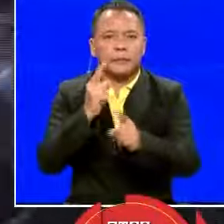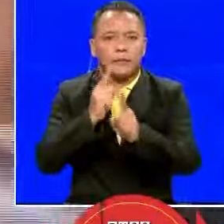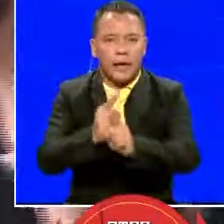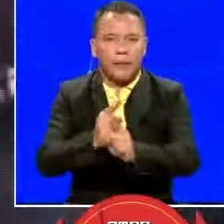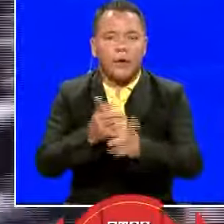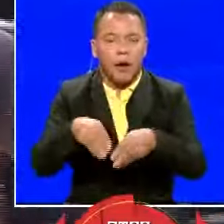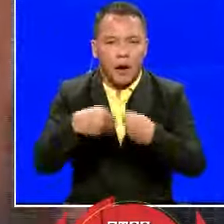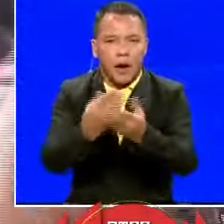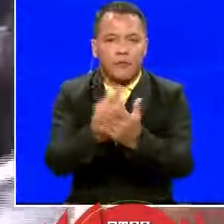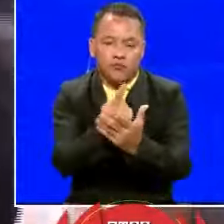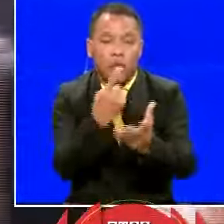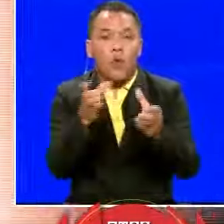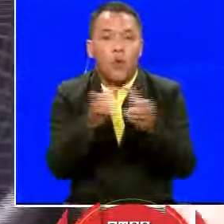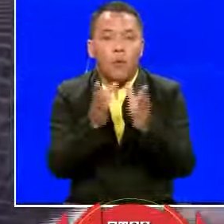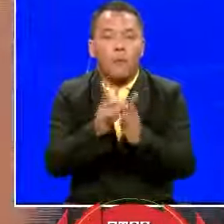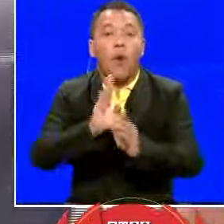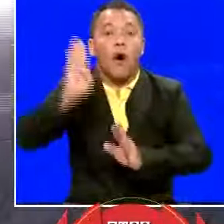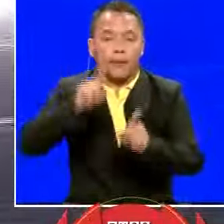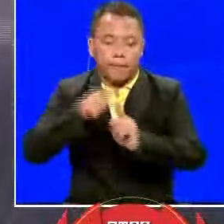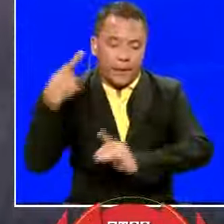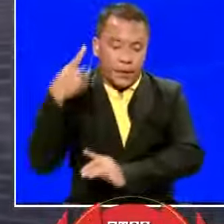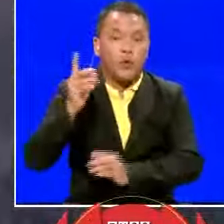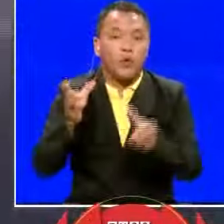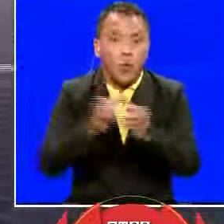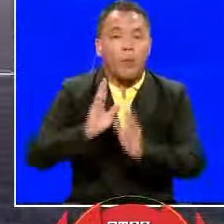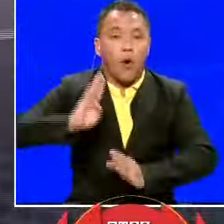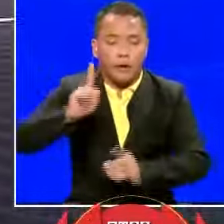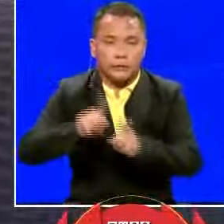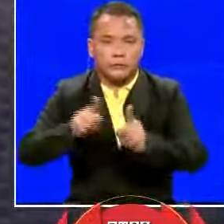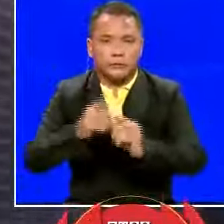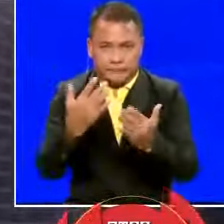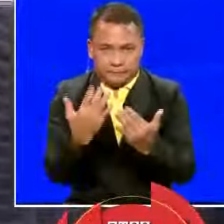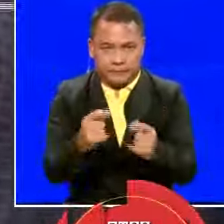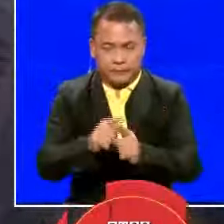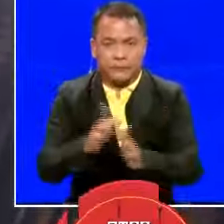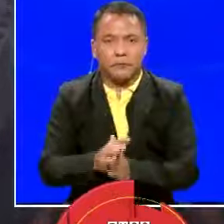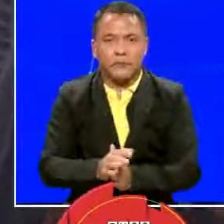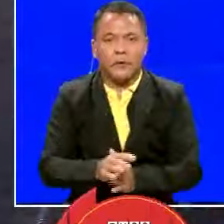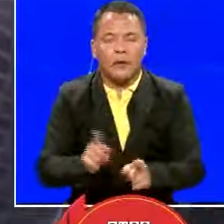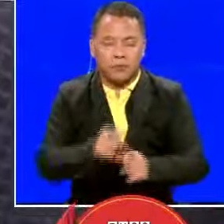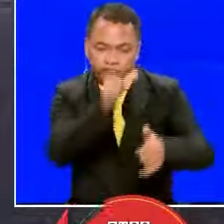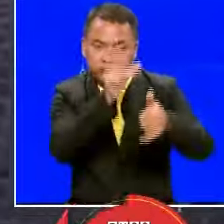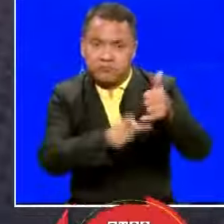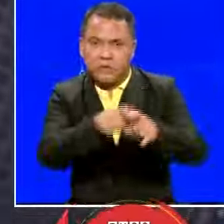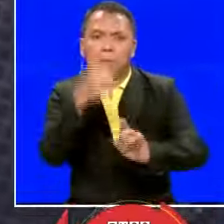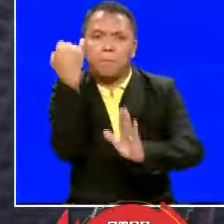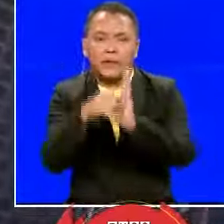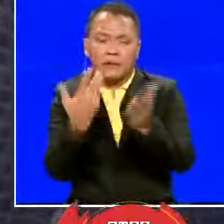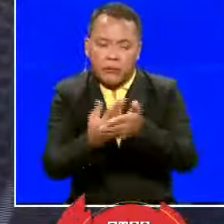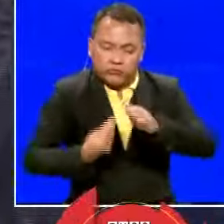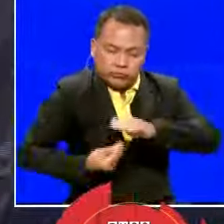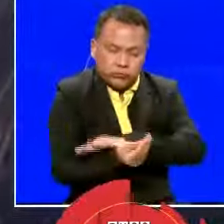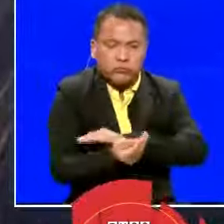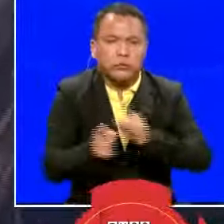ฐานผู้แทนนิติบุคคลและเพื่อประโยชน์ของนิติบุคคลกรณีนี้นะคะนายสกุลธรมีพฤติการกระทำผิดติดสินบนเจ้า